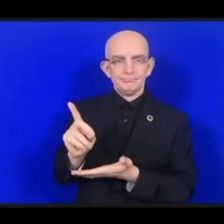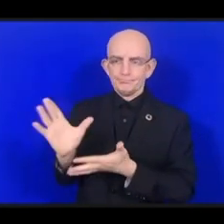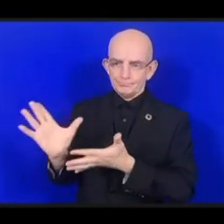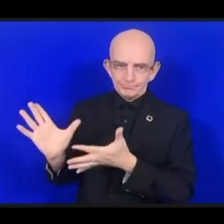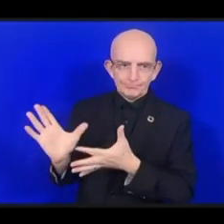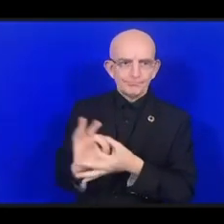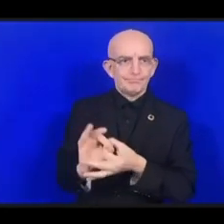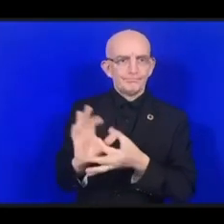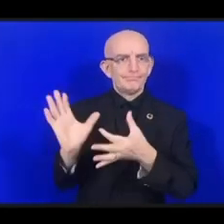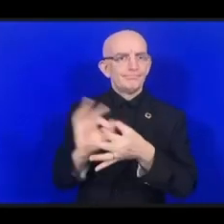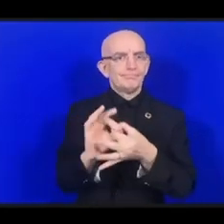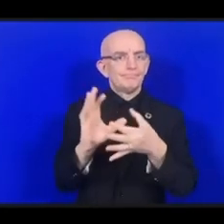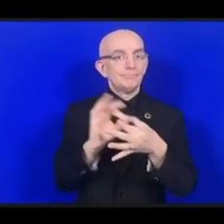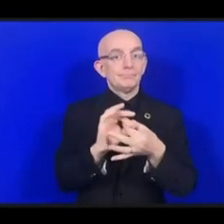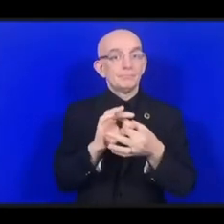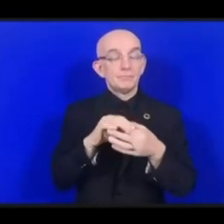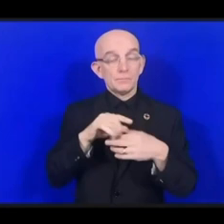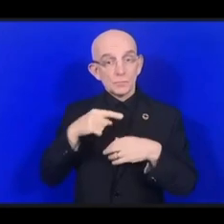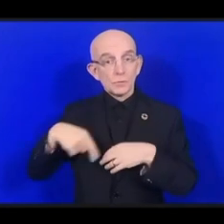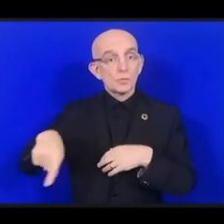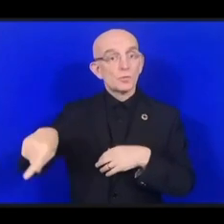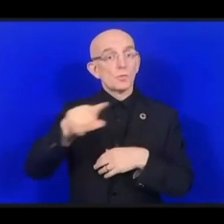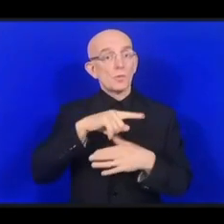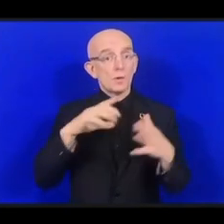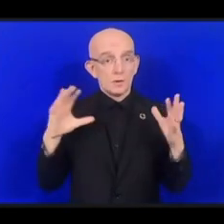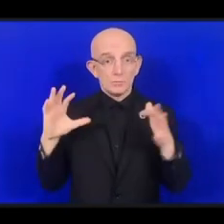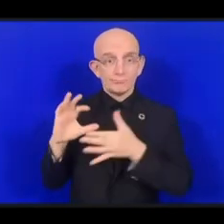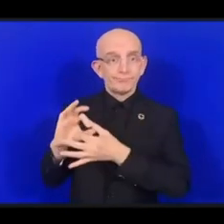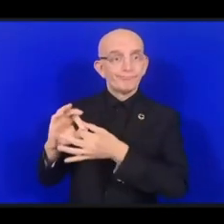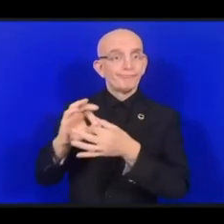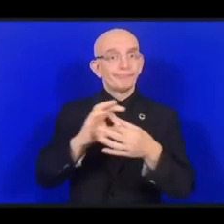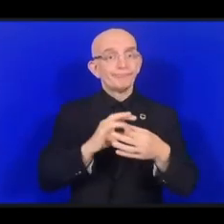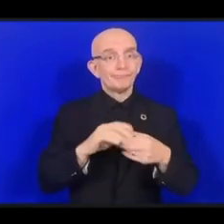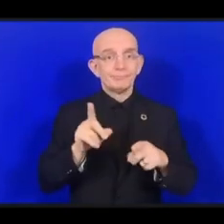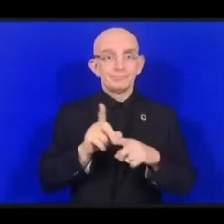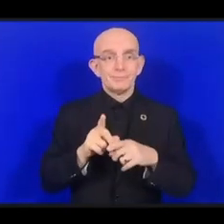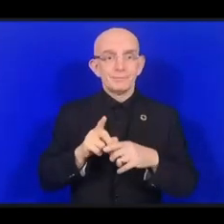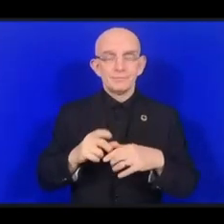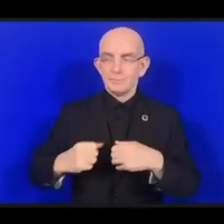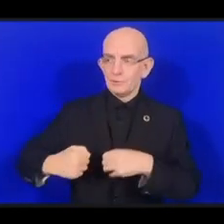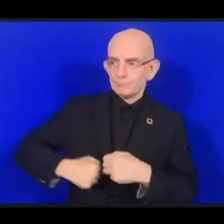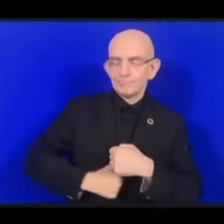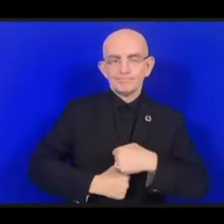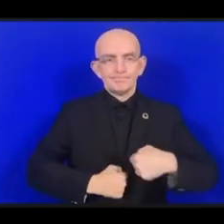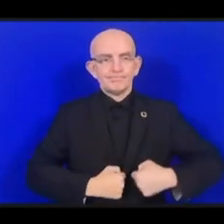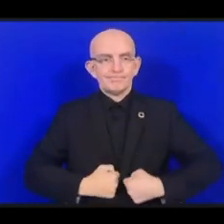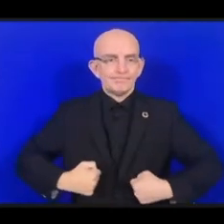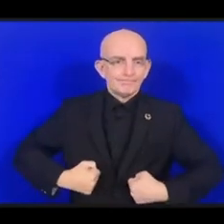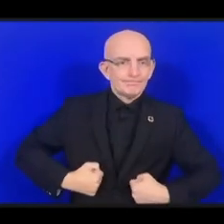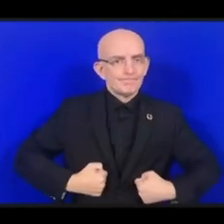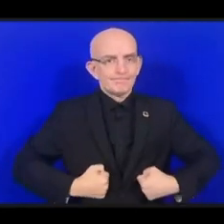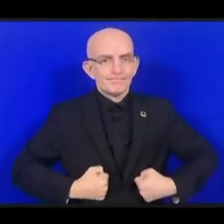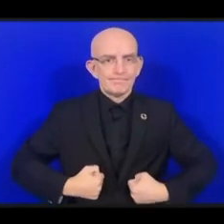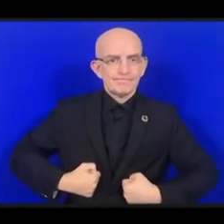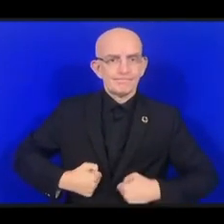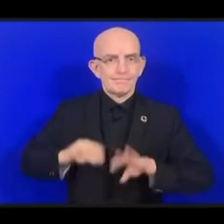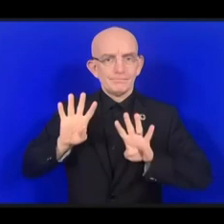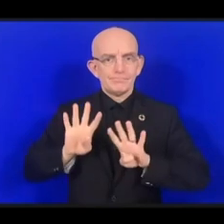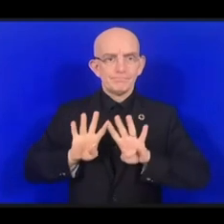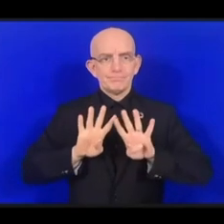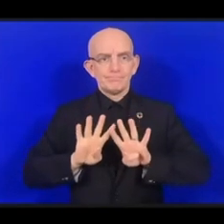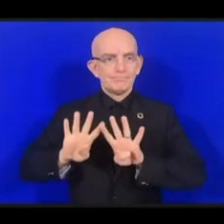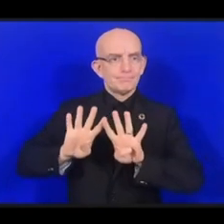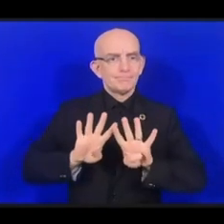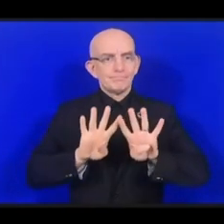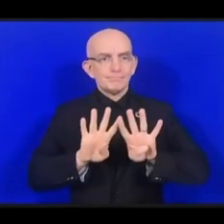البعض ودعم بعضهم البعض هنا يكمن العمل العظيم